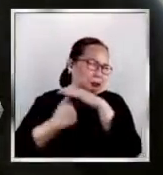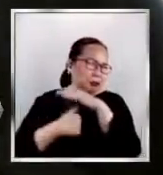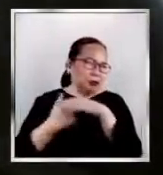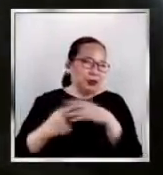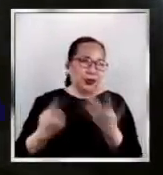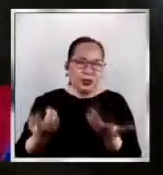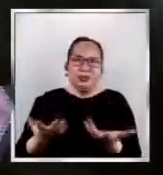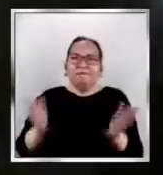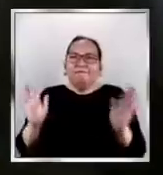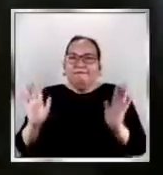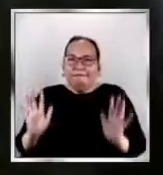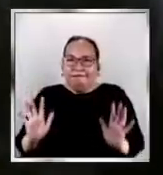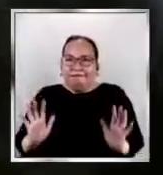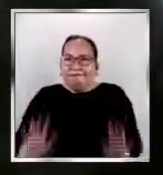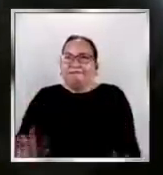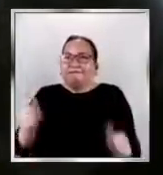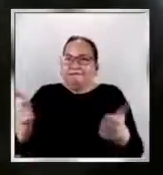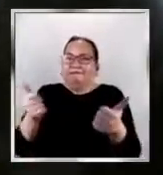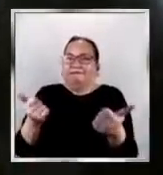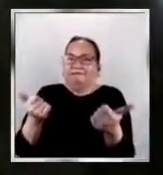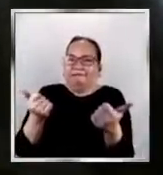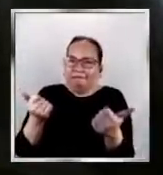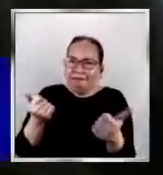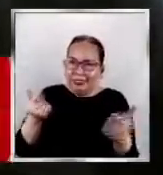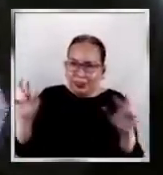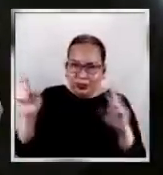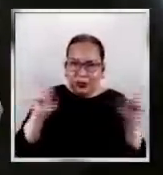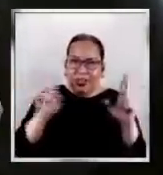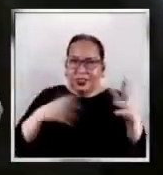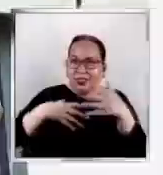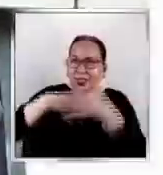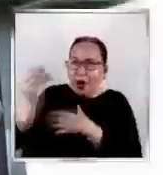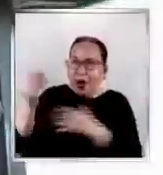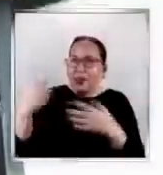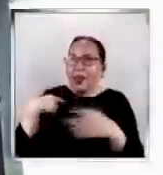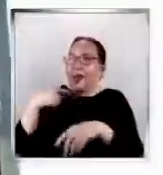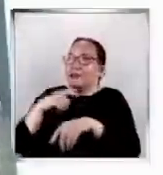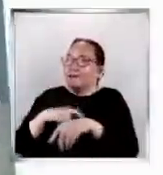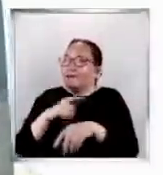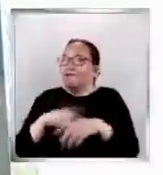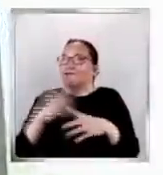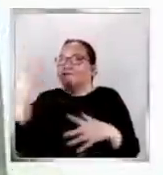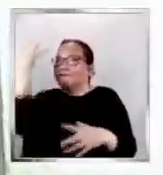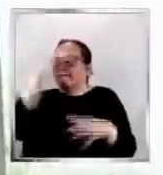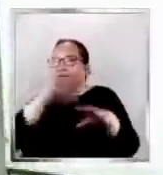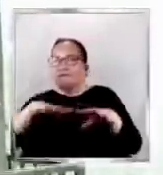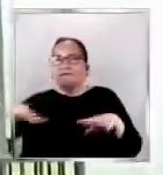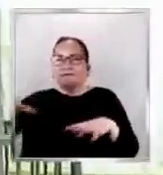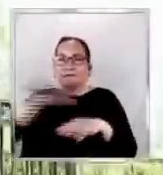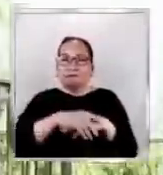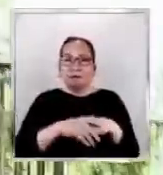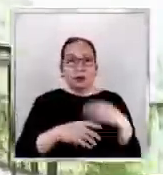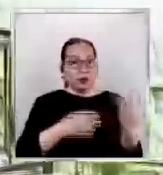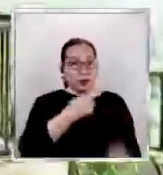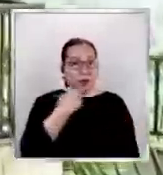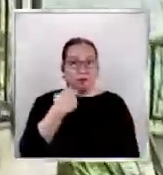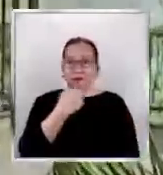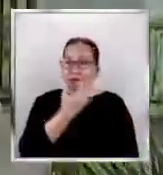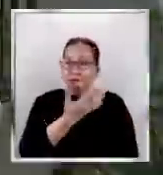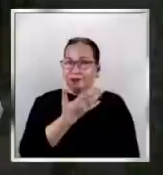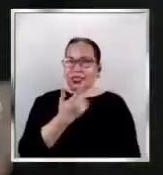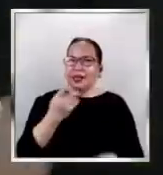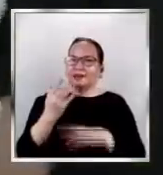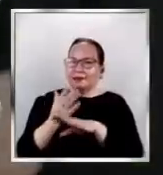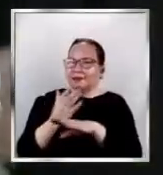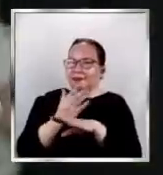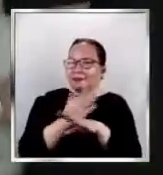na makalabas dahil may occasion tapos maganda ang lugar. Ang restaurant na ito, unti-unti na raw nakakabangon